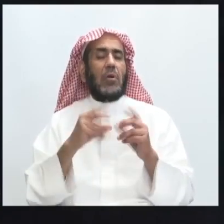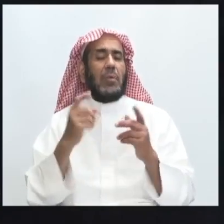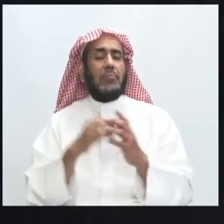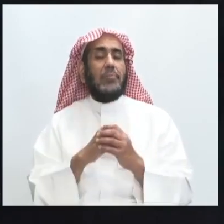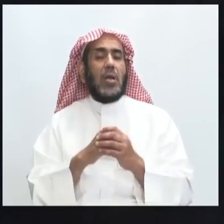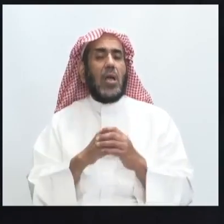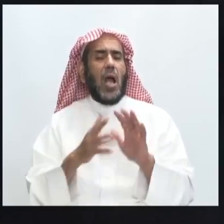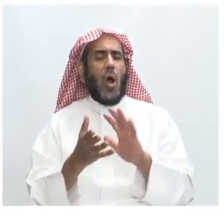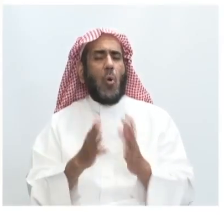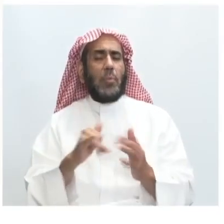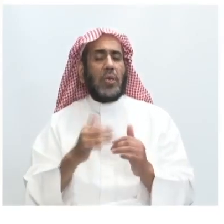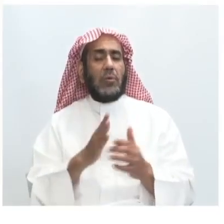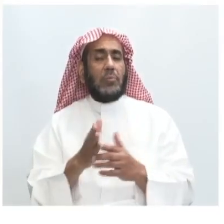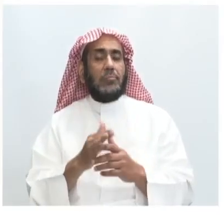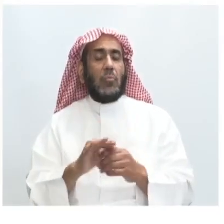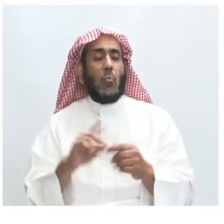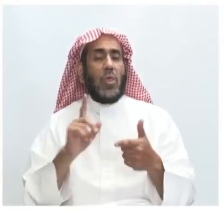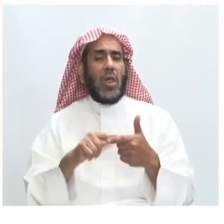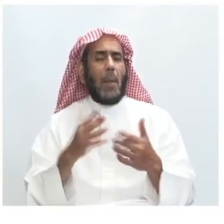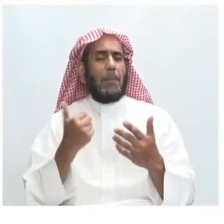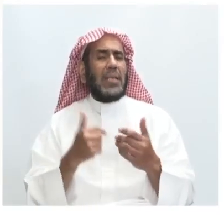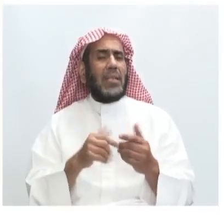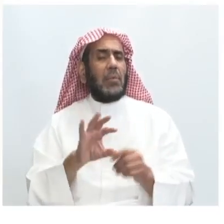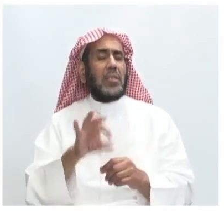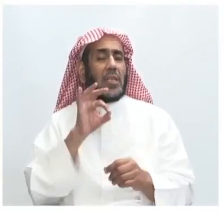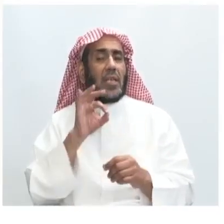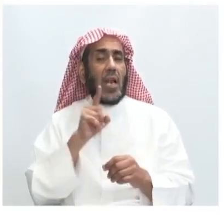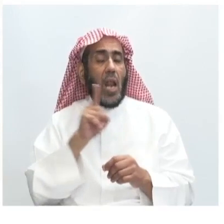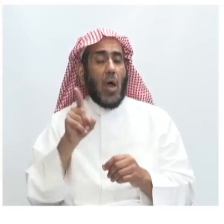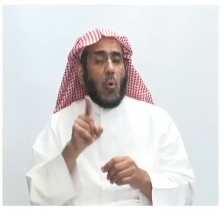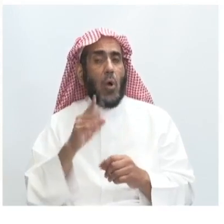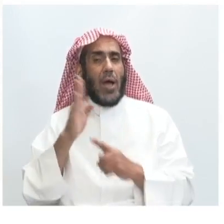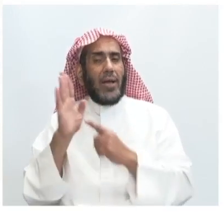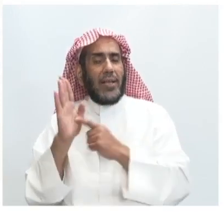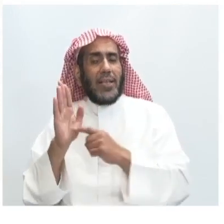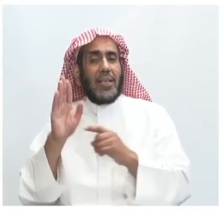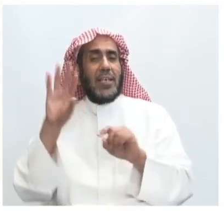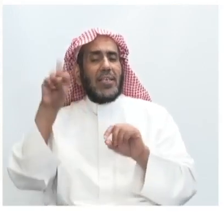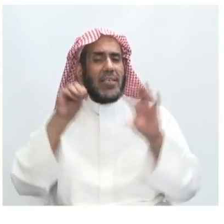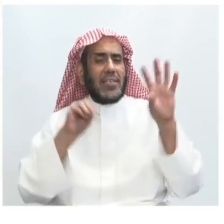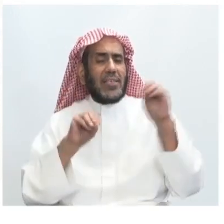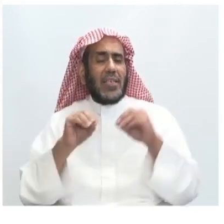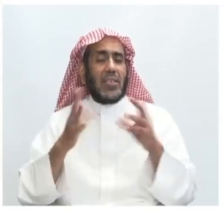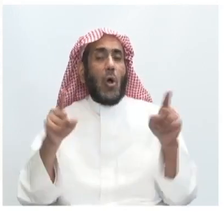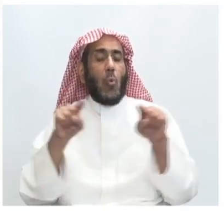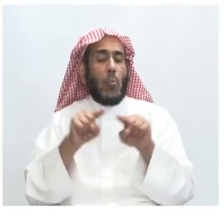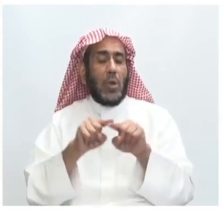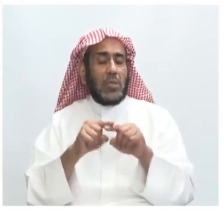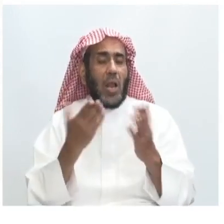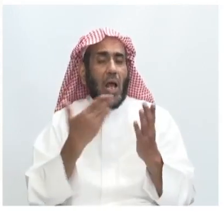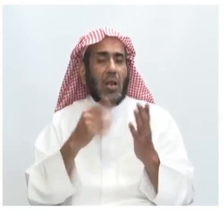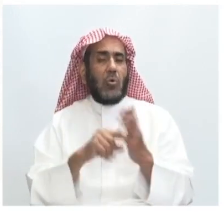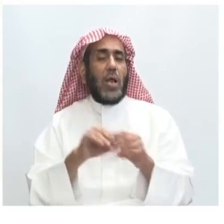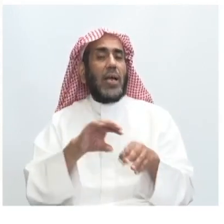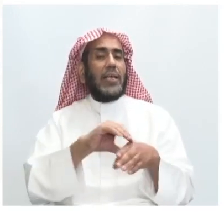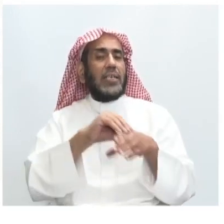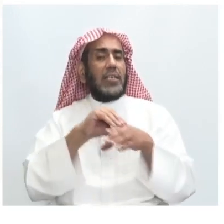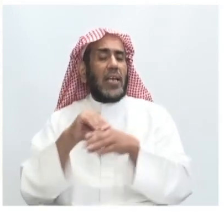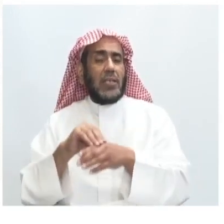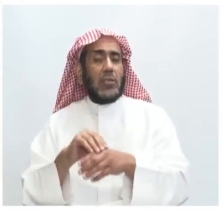او بطريقه اخرى والثاني من طلب منك ان تختار له قصه شائقه او مناسبه او شائقه لاقراه هنا ارشاد